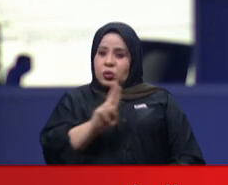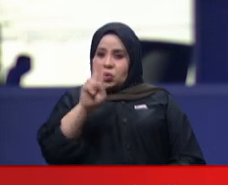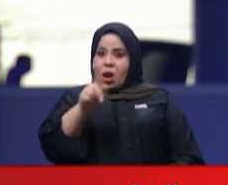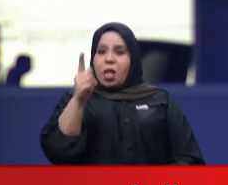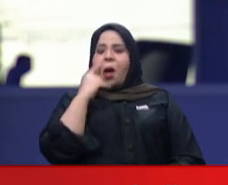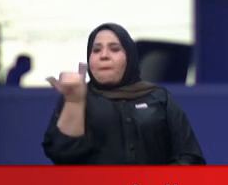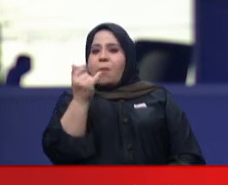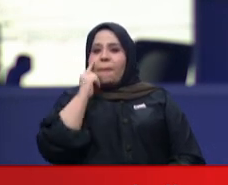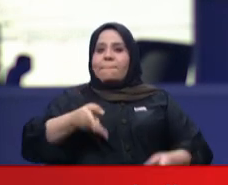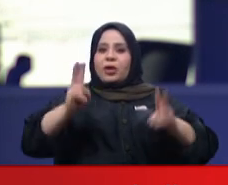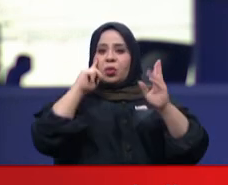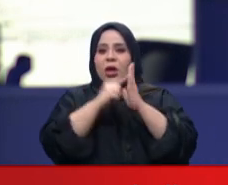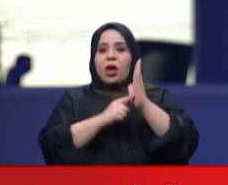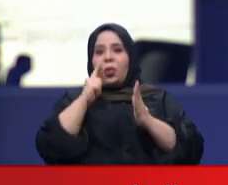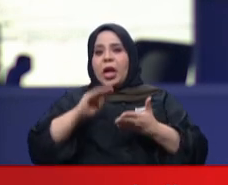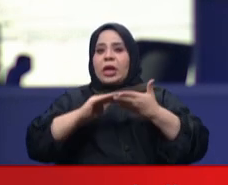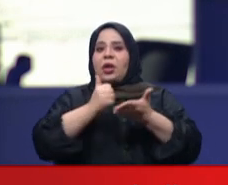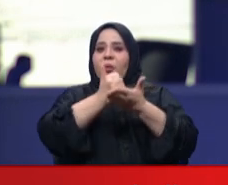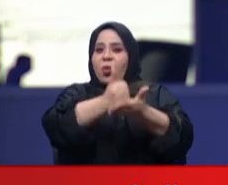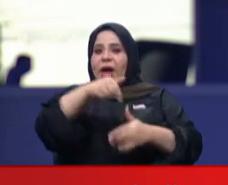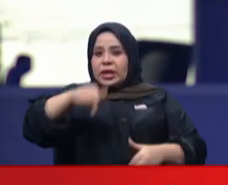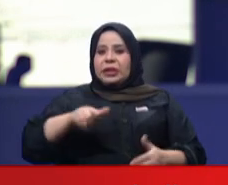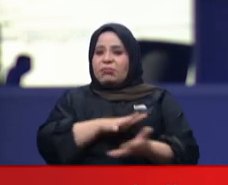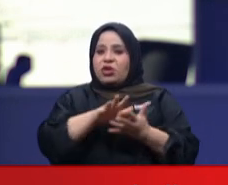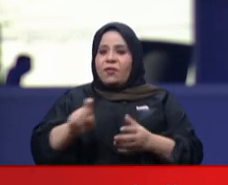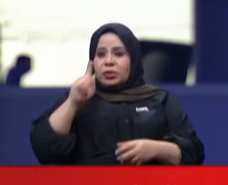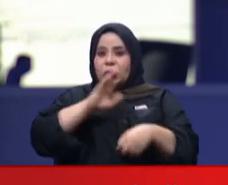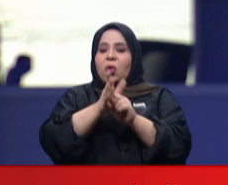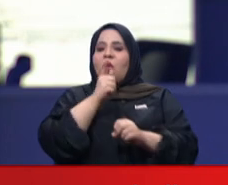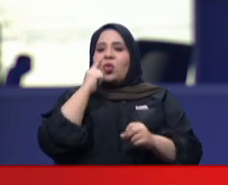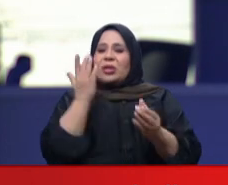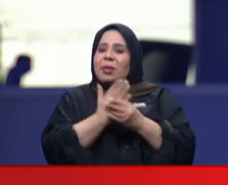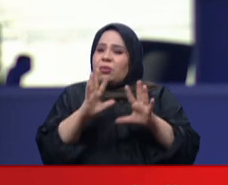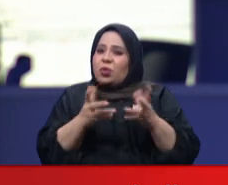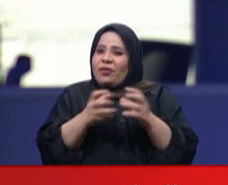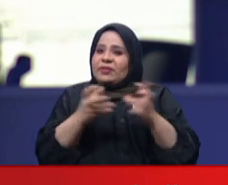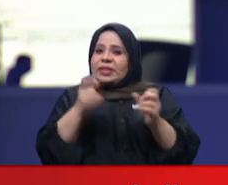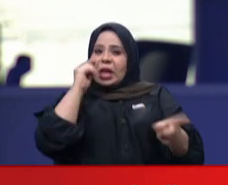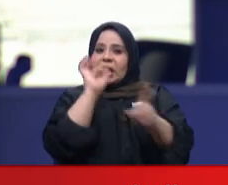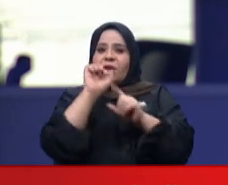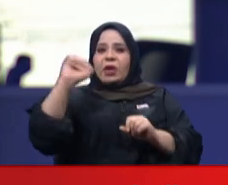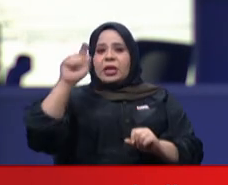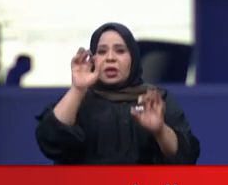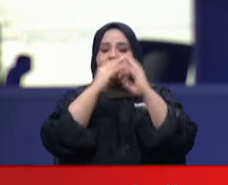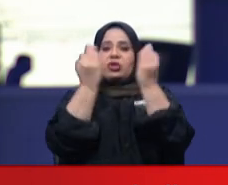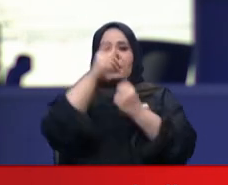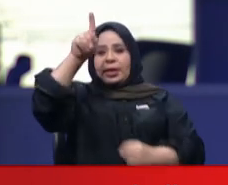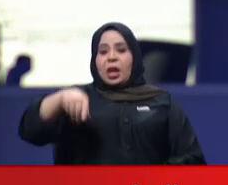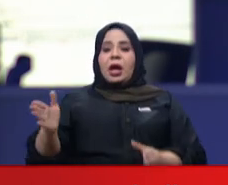لخدمة الأمن العام في ظل تفشي فيروس كورونا، يعني الأهداف المرجوة منه للمجتمع ككل.